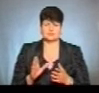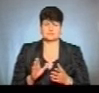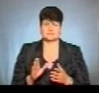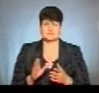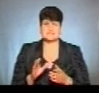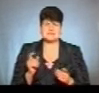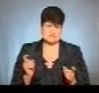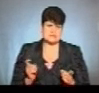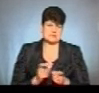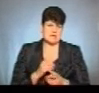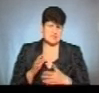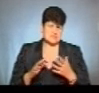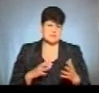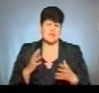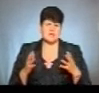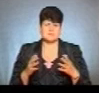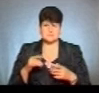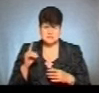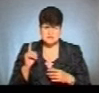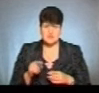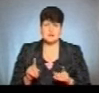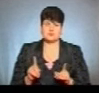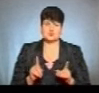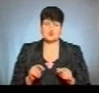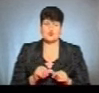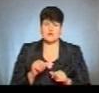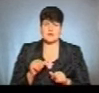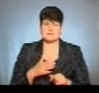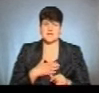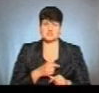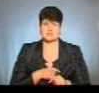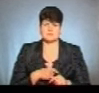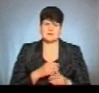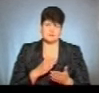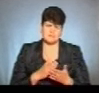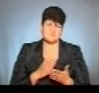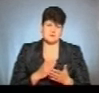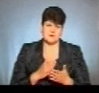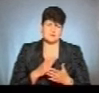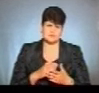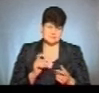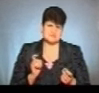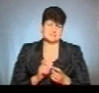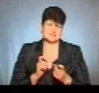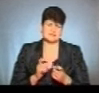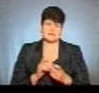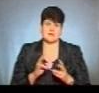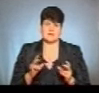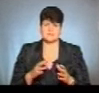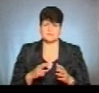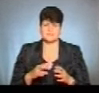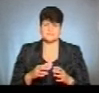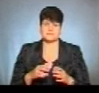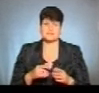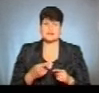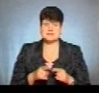навіть скандальний. Ми знаємо, що деякі наші чинні депутати такі мають скандальний шлейф, і